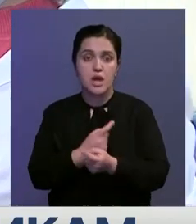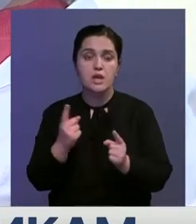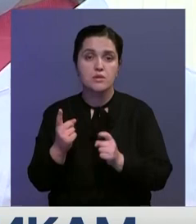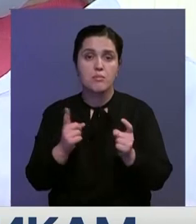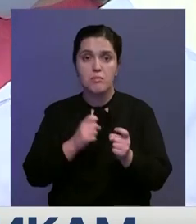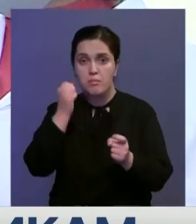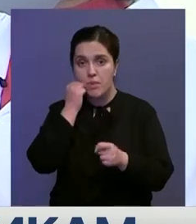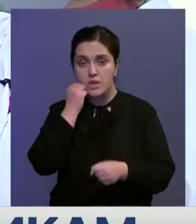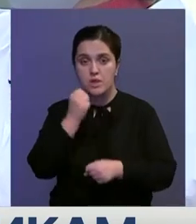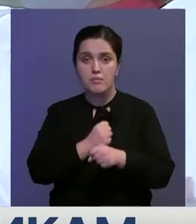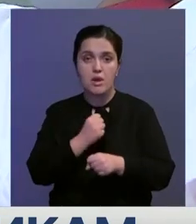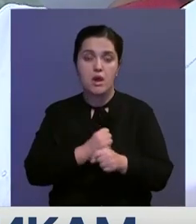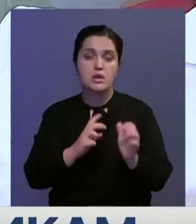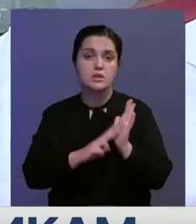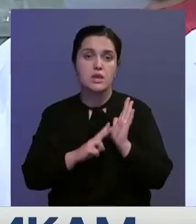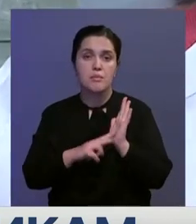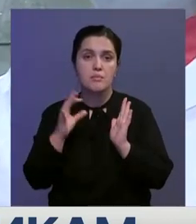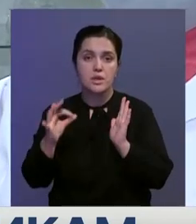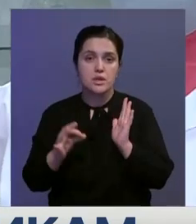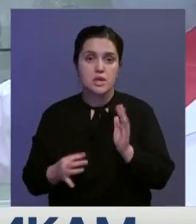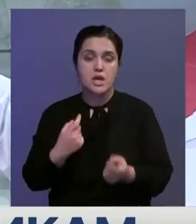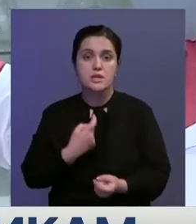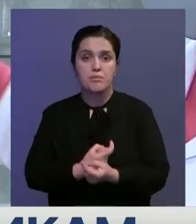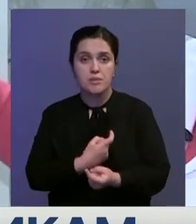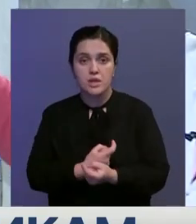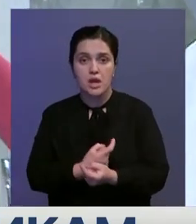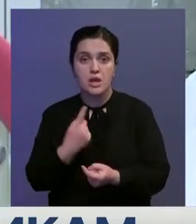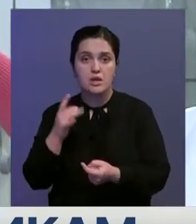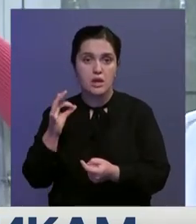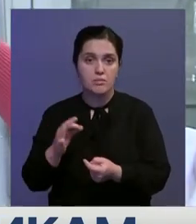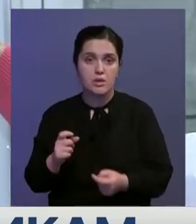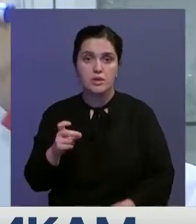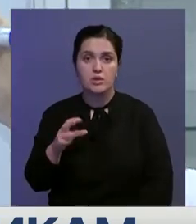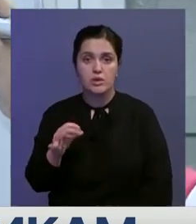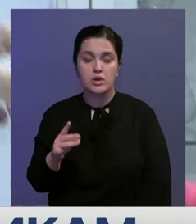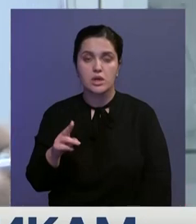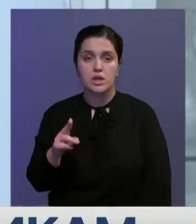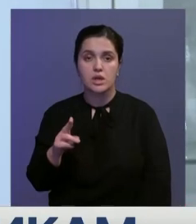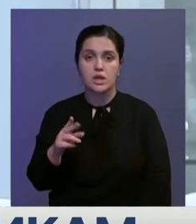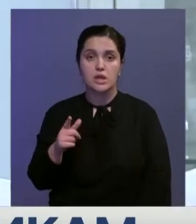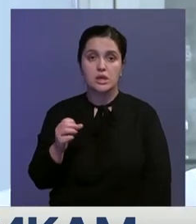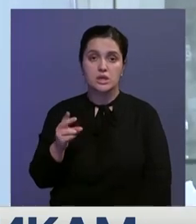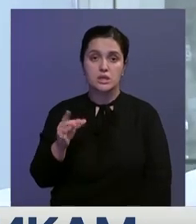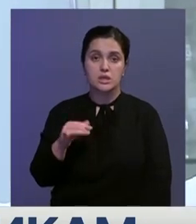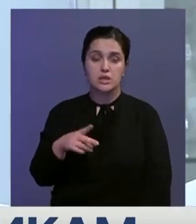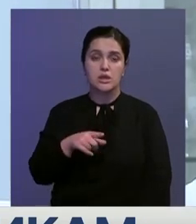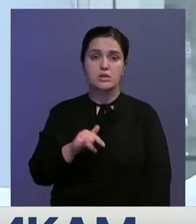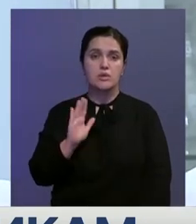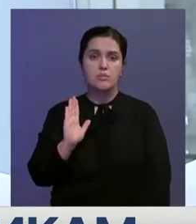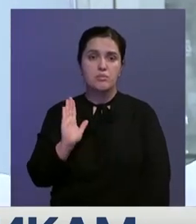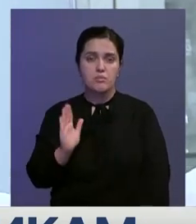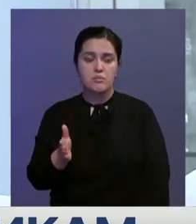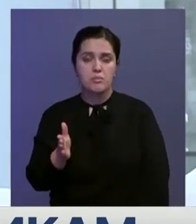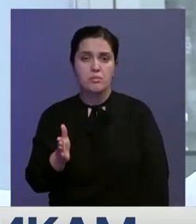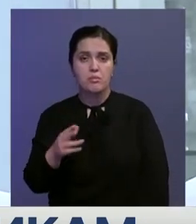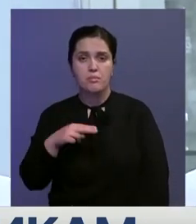Москве производит, 70% спирта, 1% хлоргексидин. Здесь pH будет